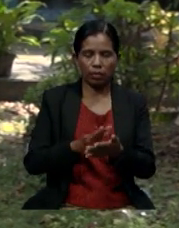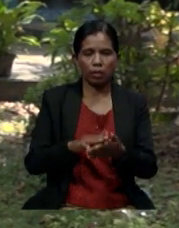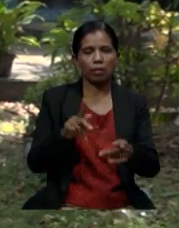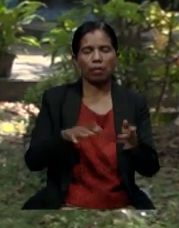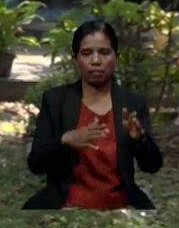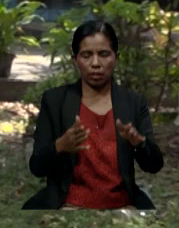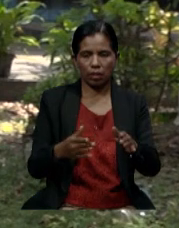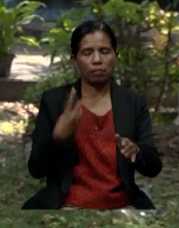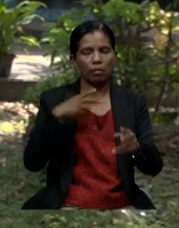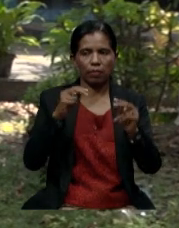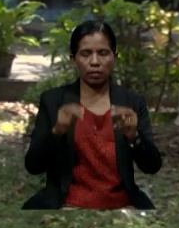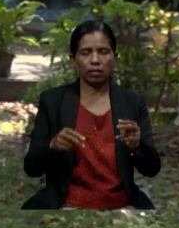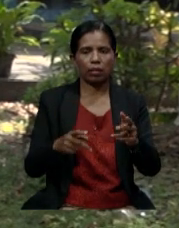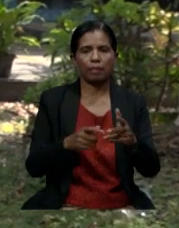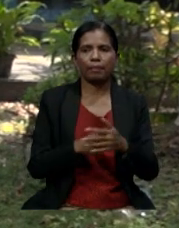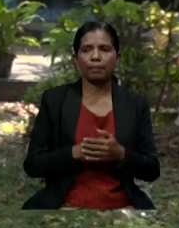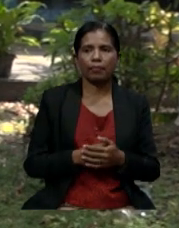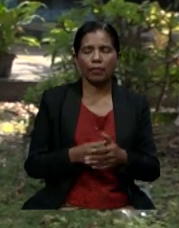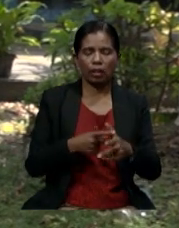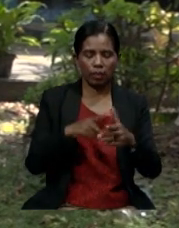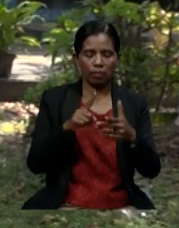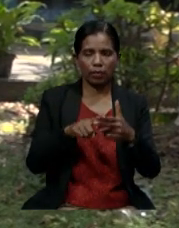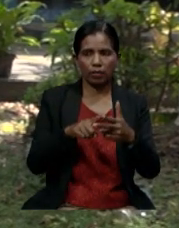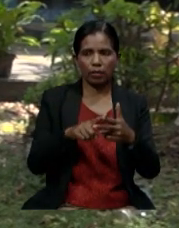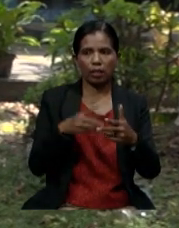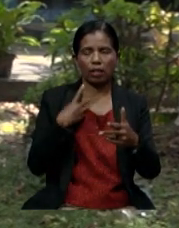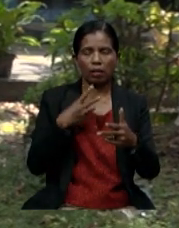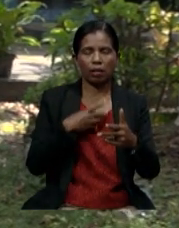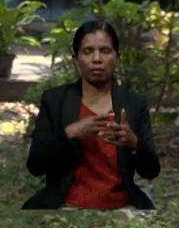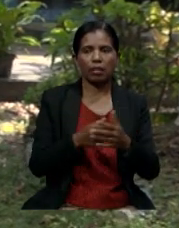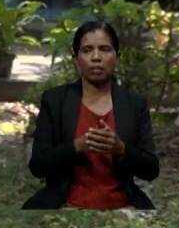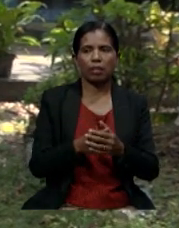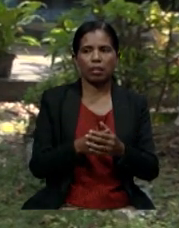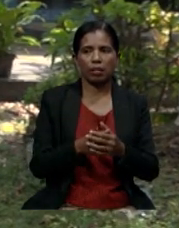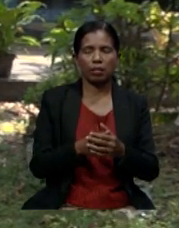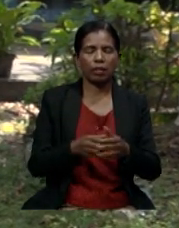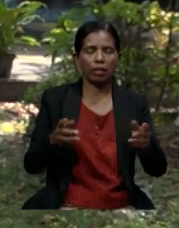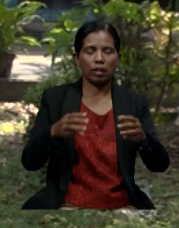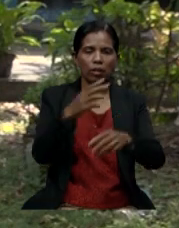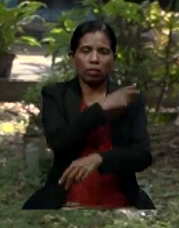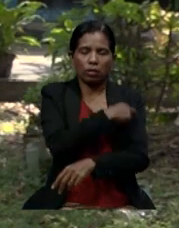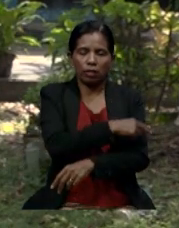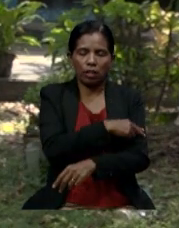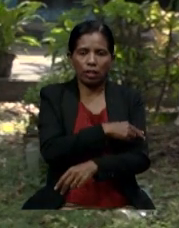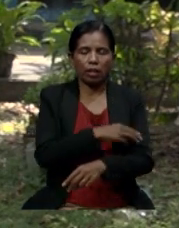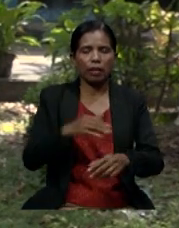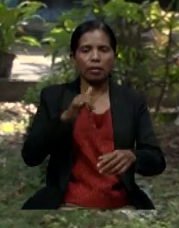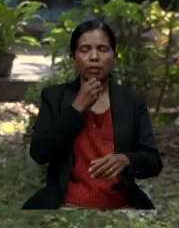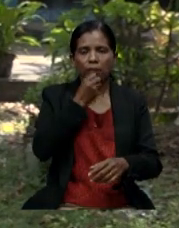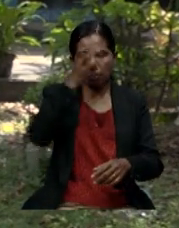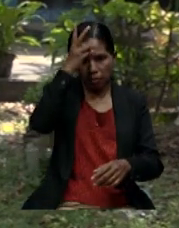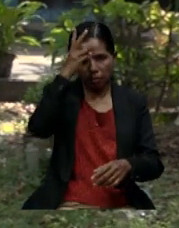hamos. Terceiro, aminia materendar ne bibi fahi karau tama tamba oini tabo